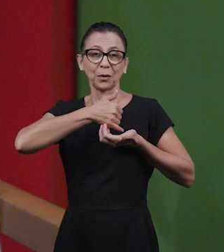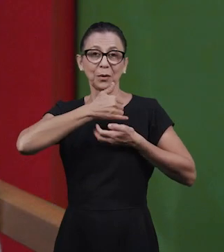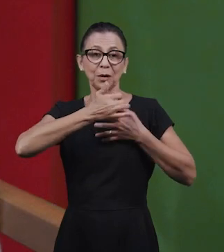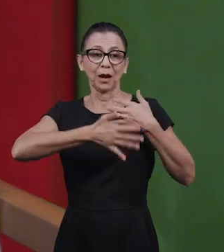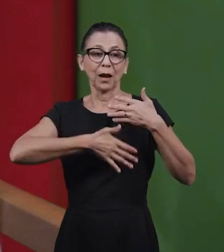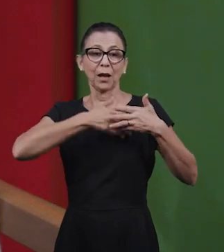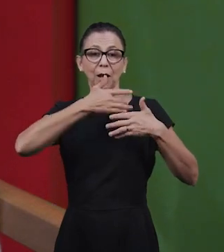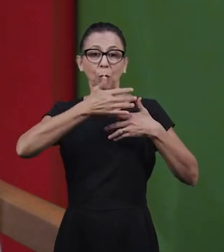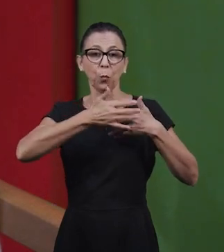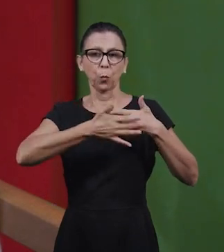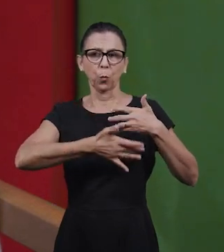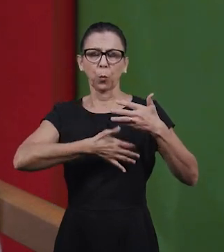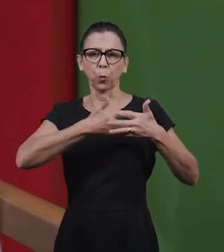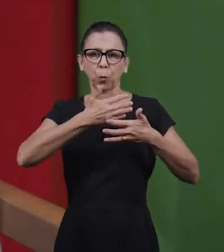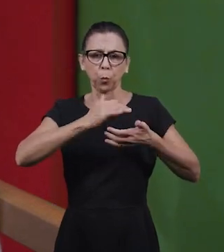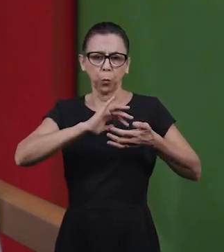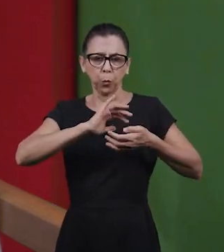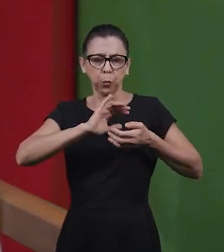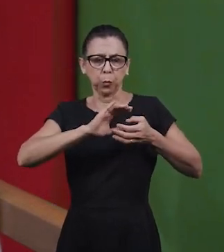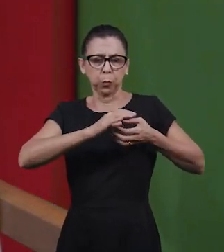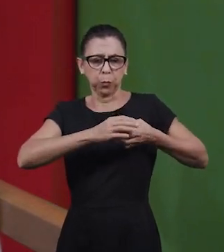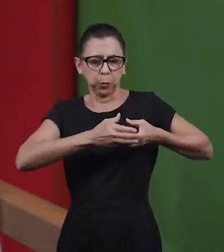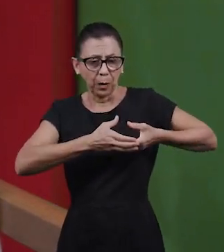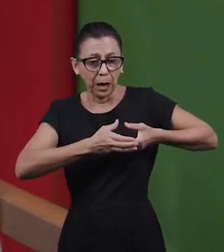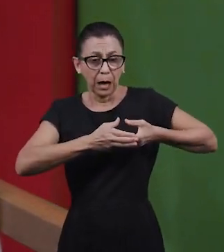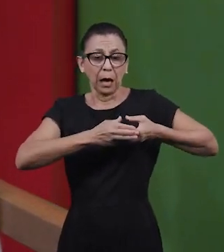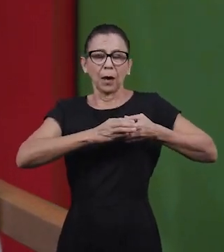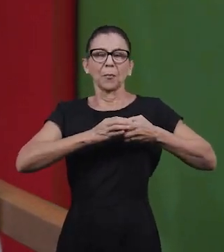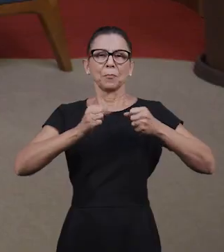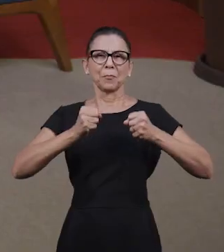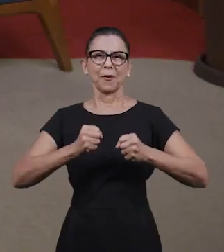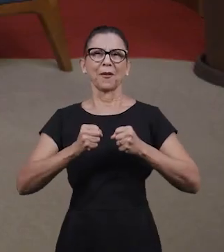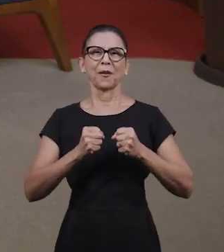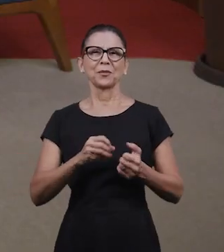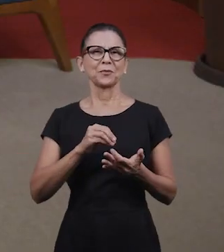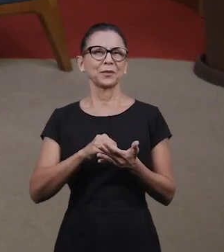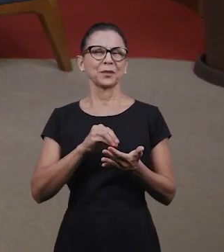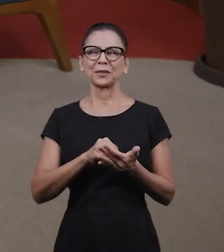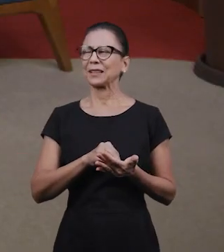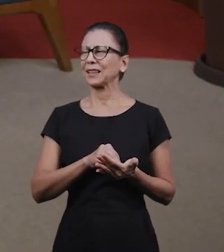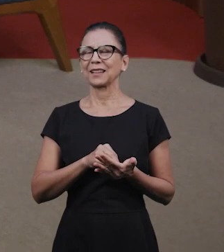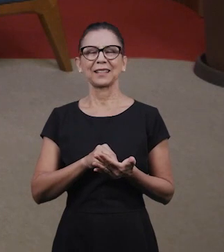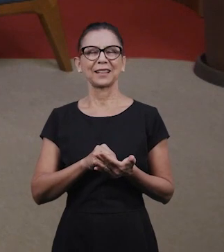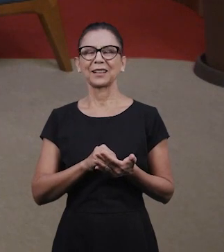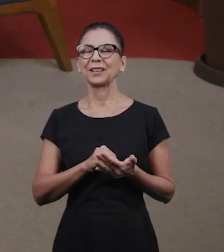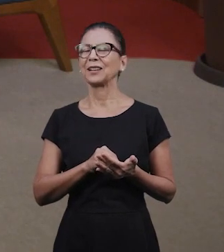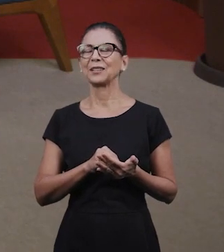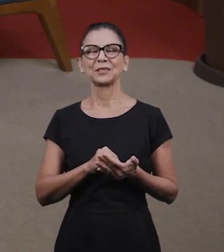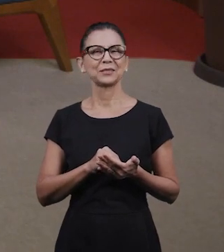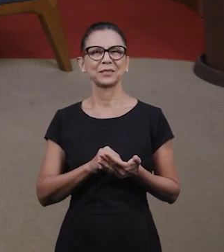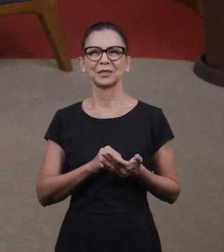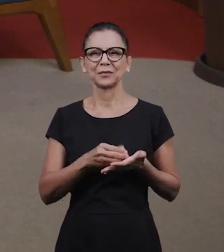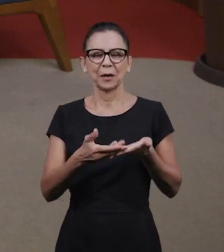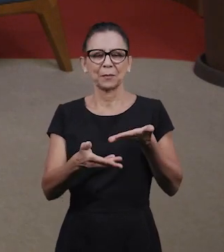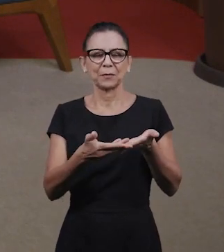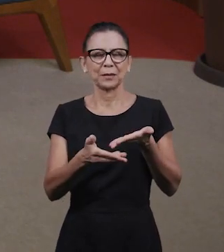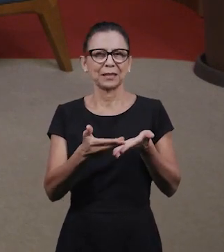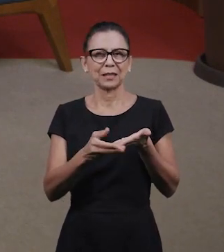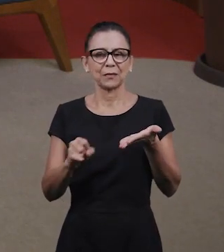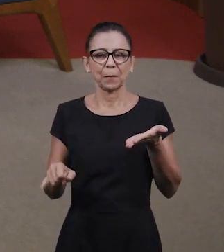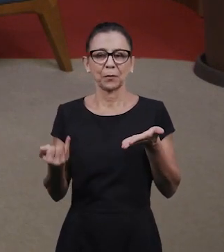sans mesure. Oui, on peut verser parce qu'il ne va pas manquer. Il y a suffisamment. Et il ne va